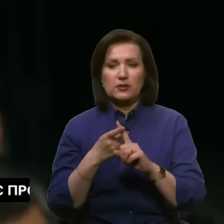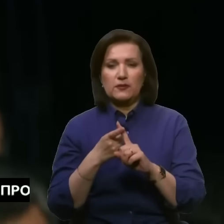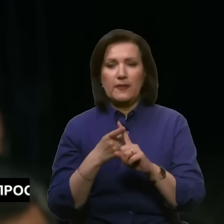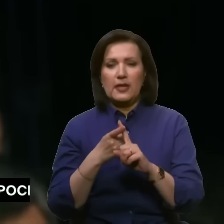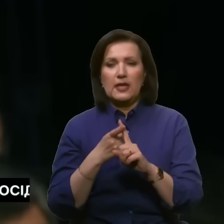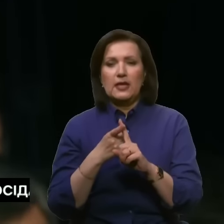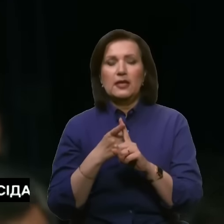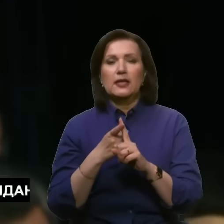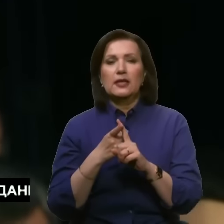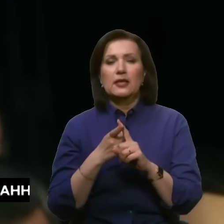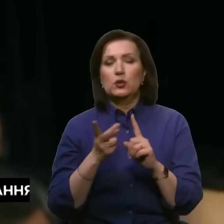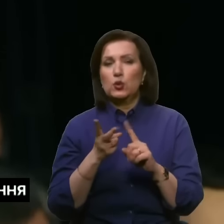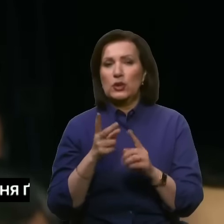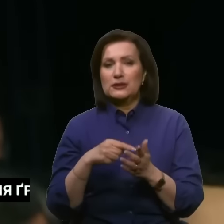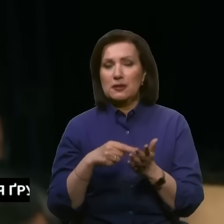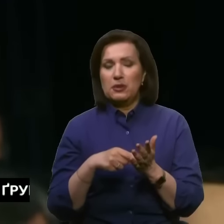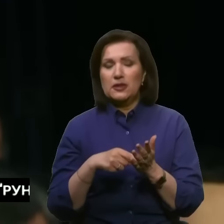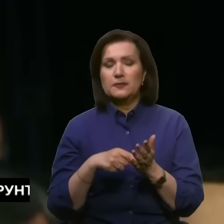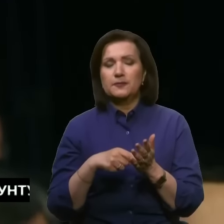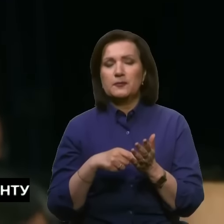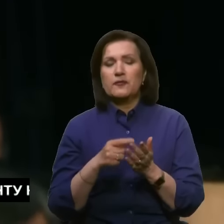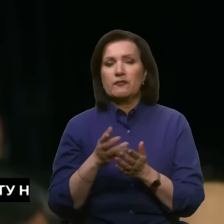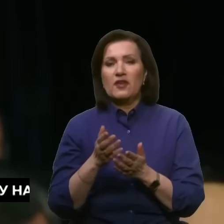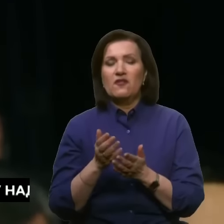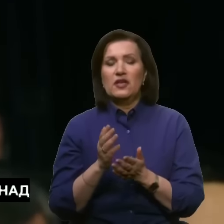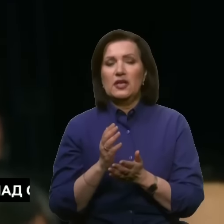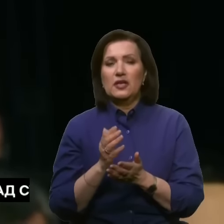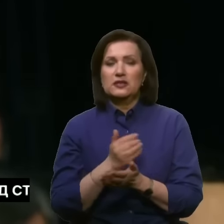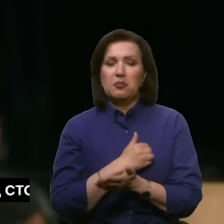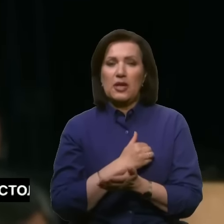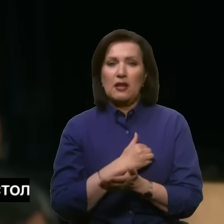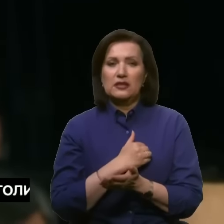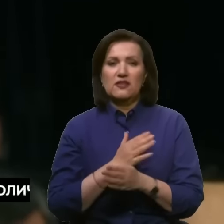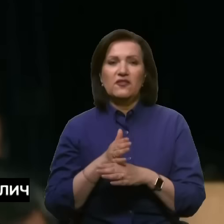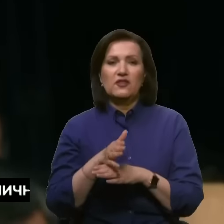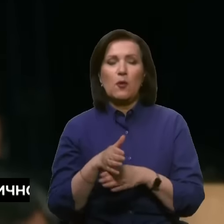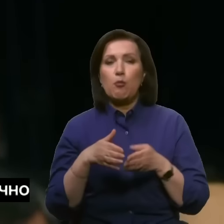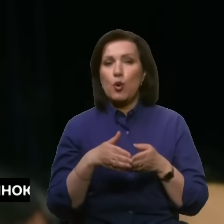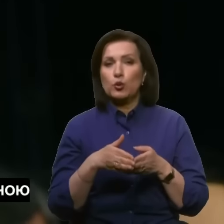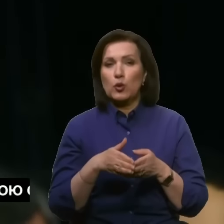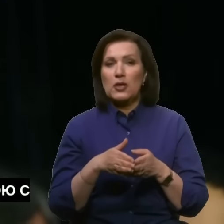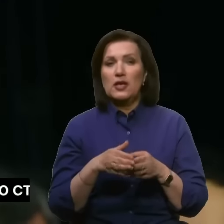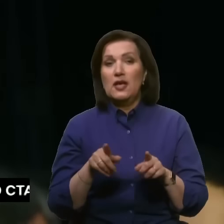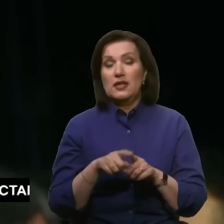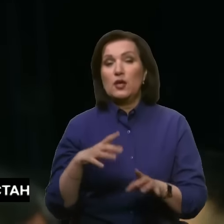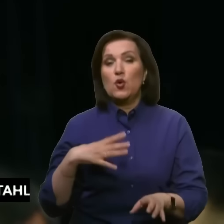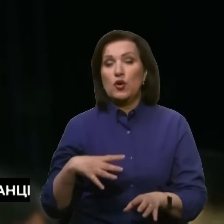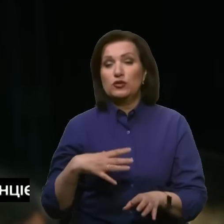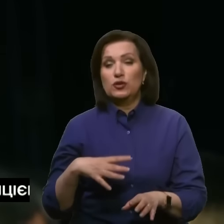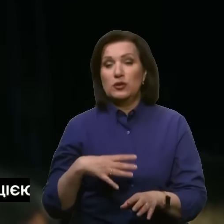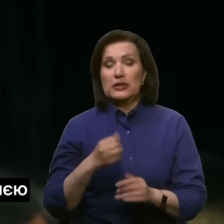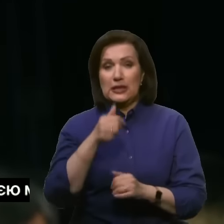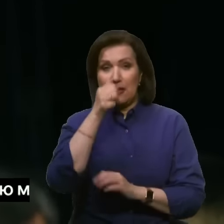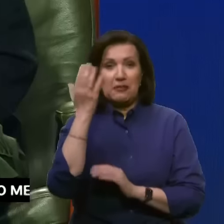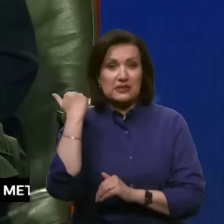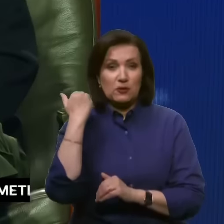запитання. Друге запитання. Ви збиралися відвідати Португалію, принаймні такі очікування кілька місяців тому